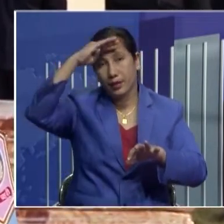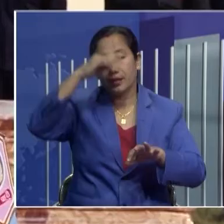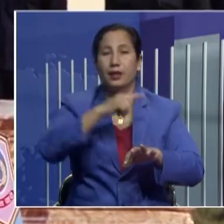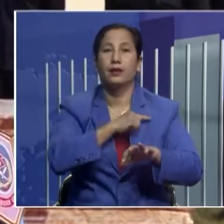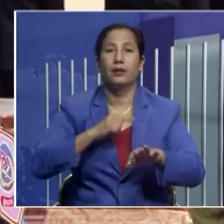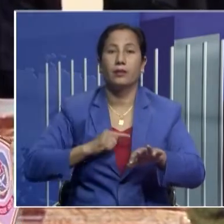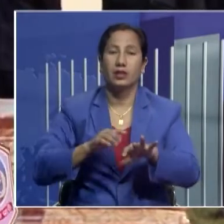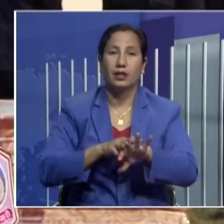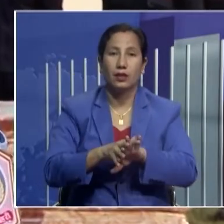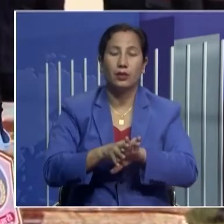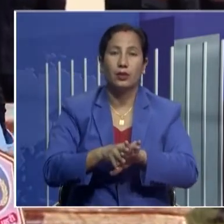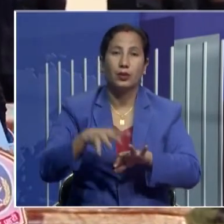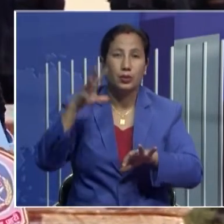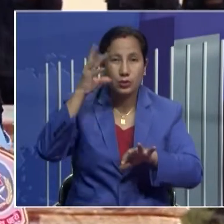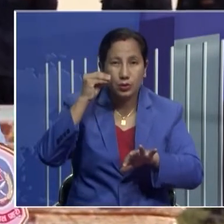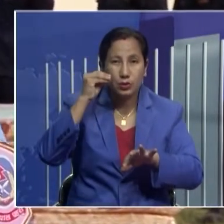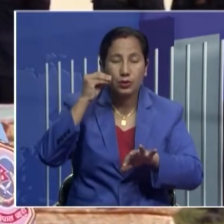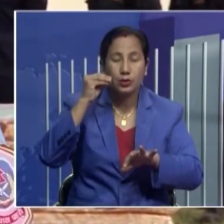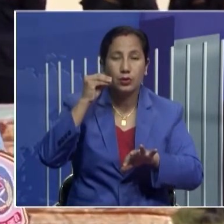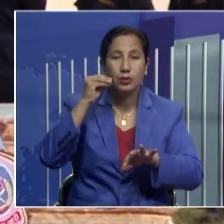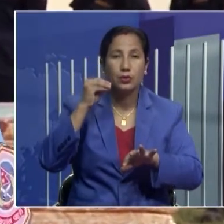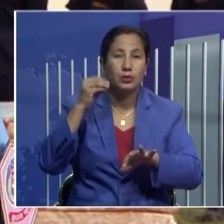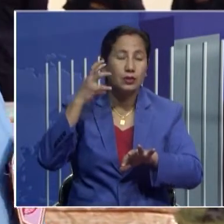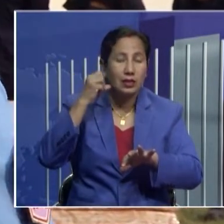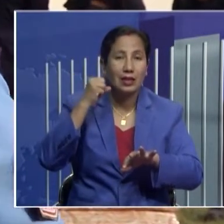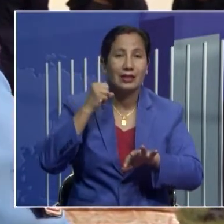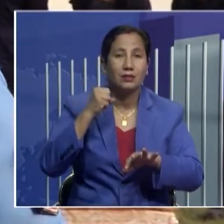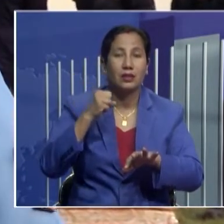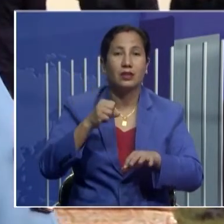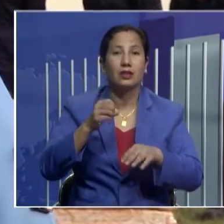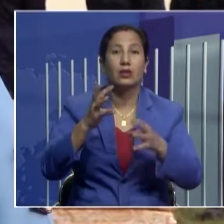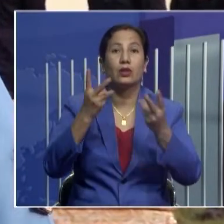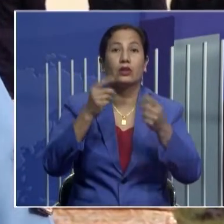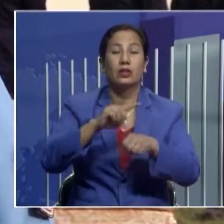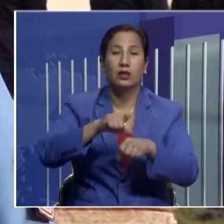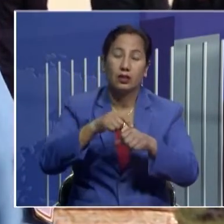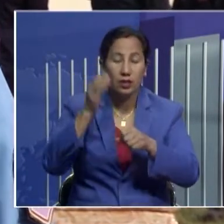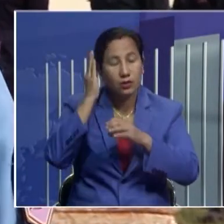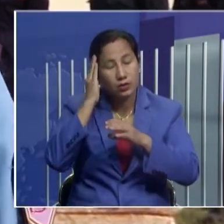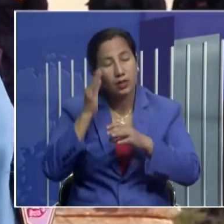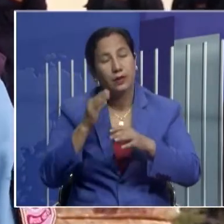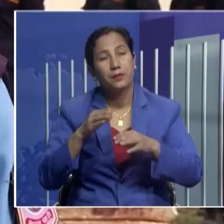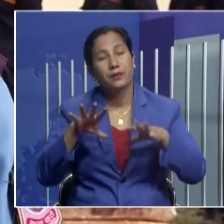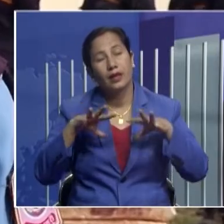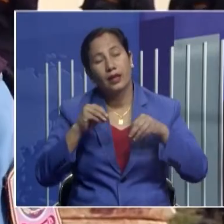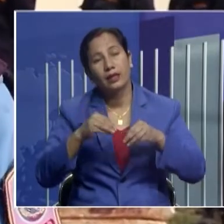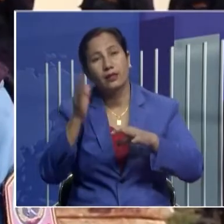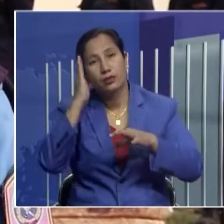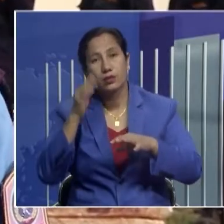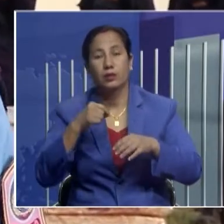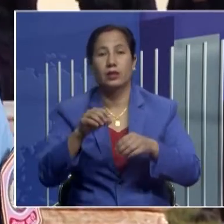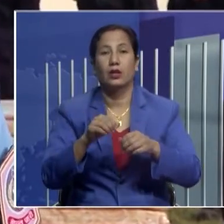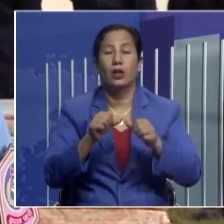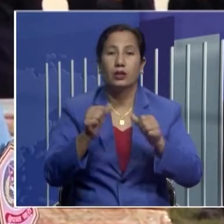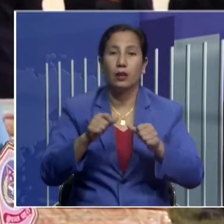कर्मचारीहरू चिसा रातहरूमा कमसेकम सुत्नको लागि जति घन्टा सुत्नेछन् त्यति घन्टा चाहिँ आनन्दपूर्ण तरिकाले सुत्न सकुन् भन्ने हिसाबले यो